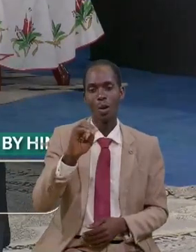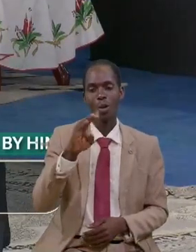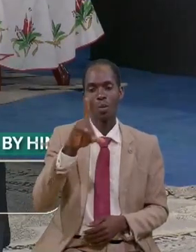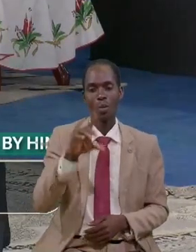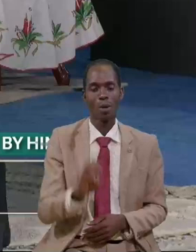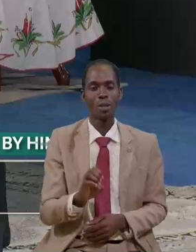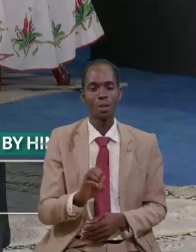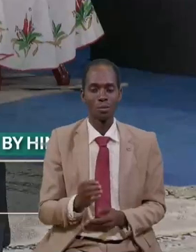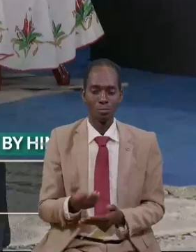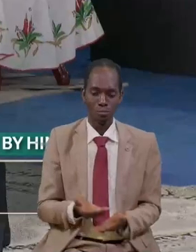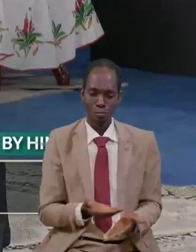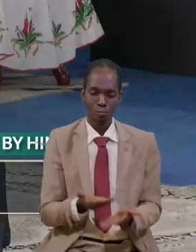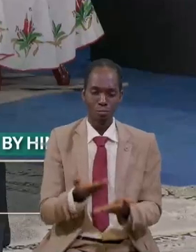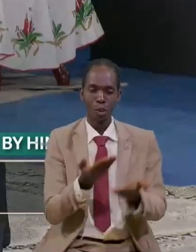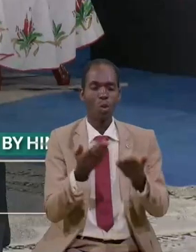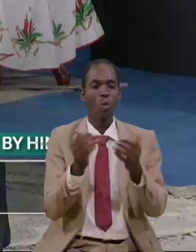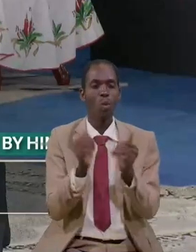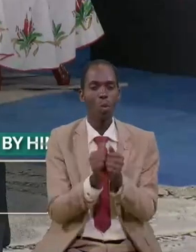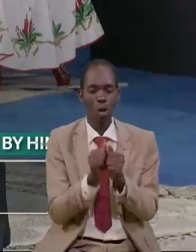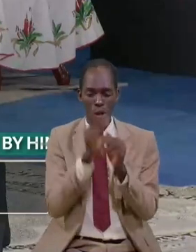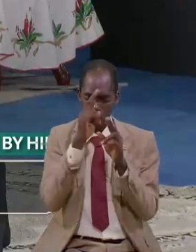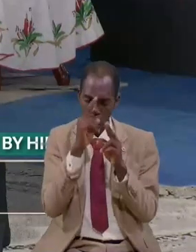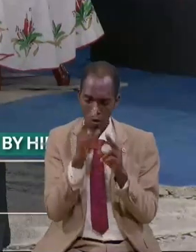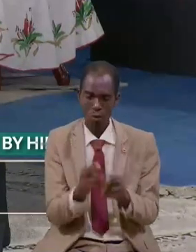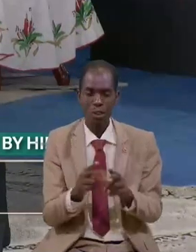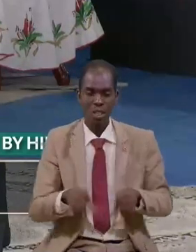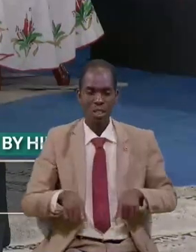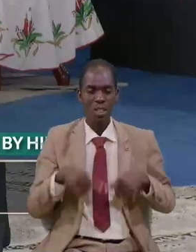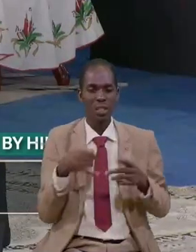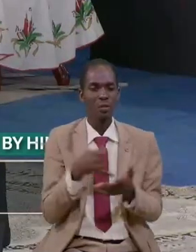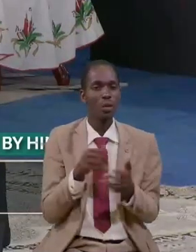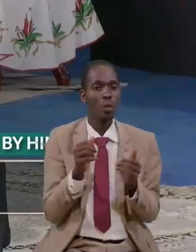Porte-la avec dignité, mène-la avec dignité.